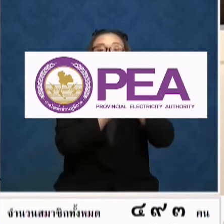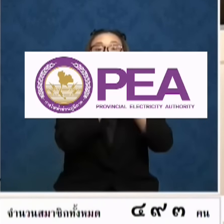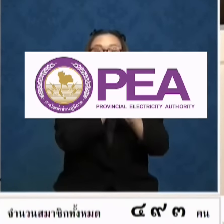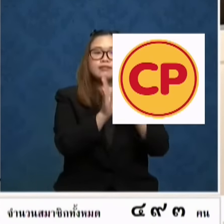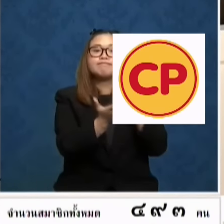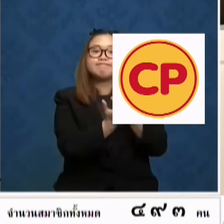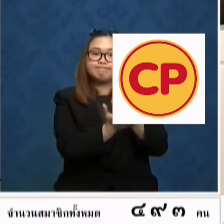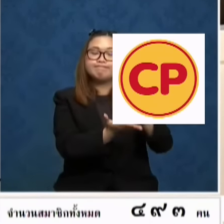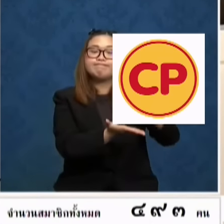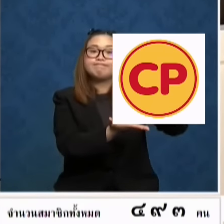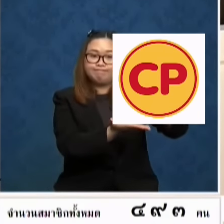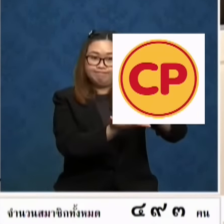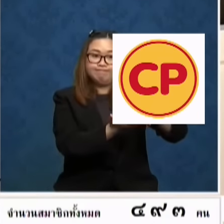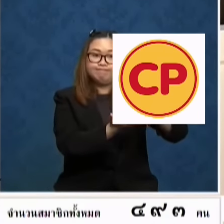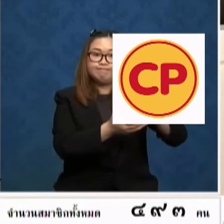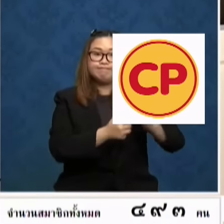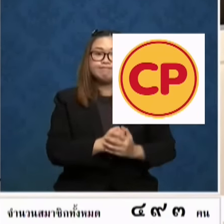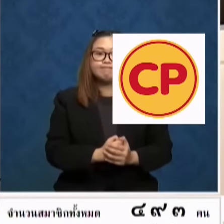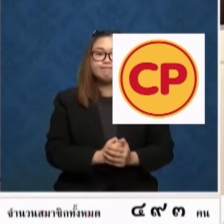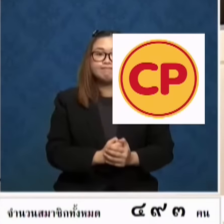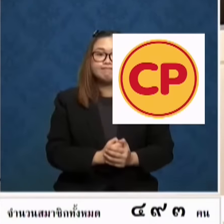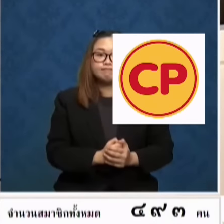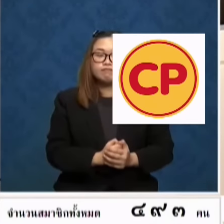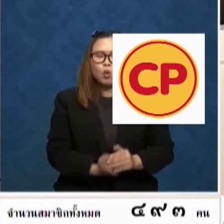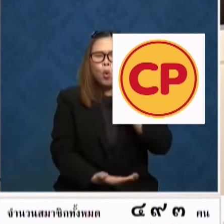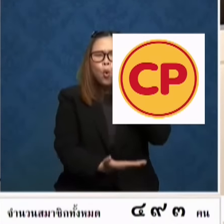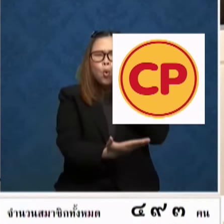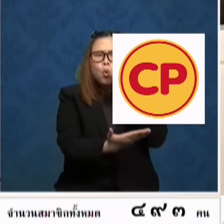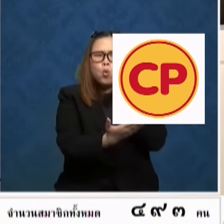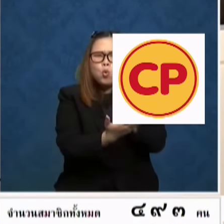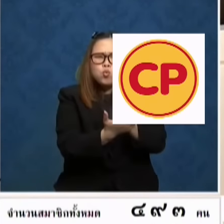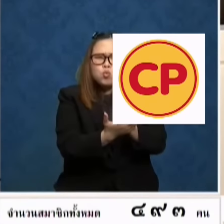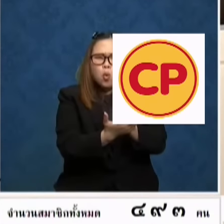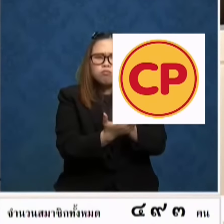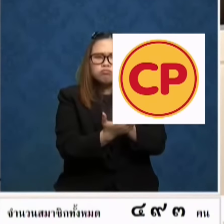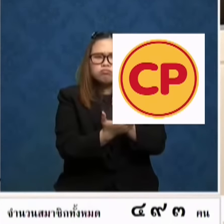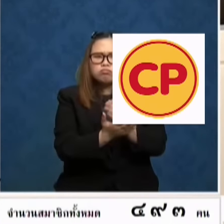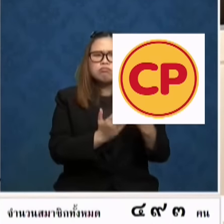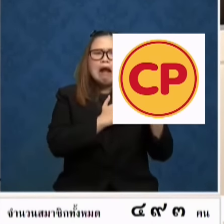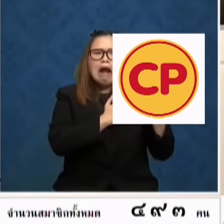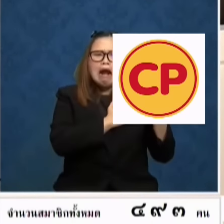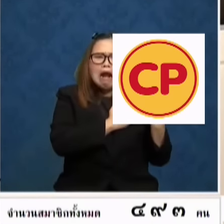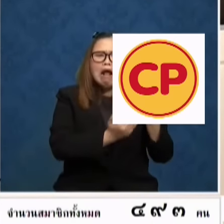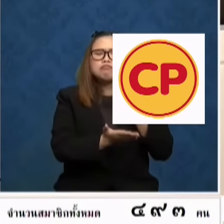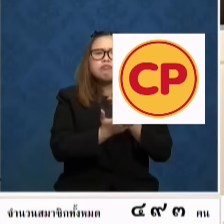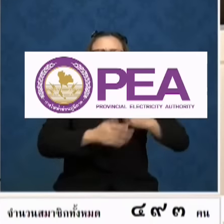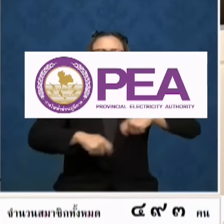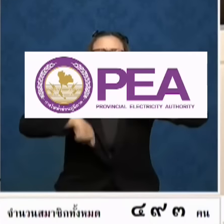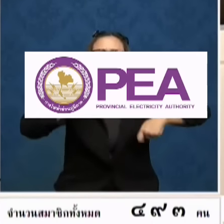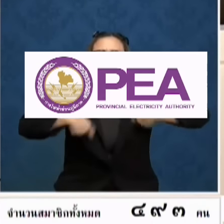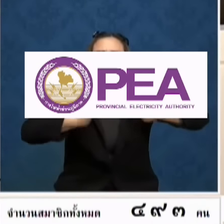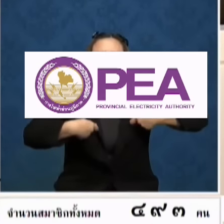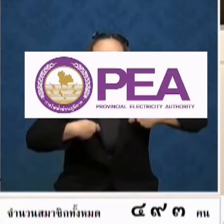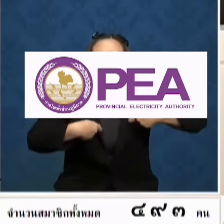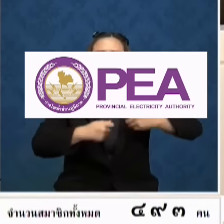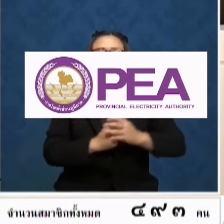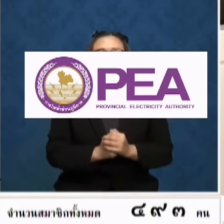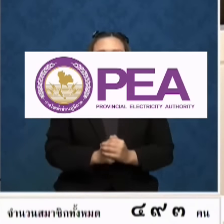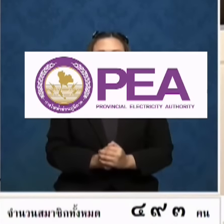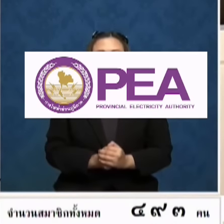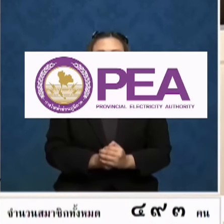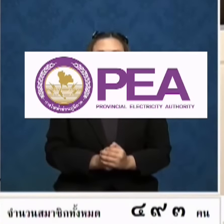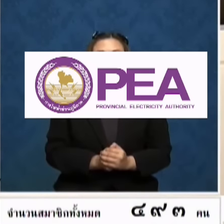คลังนอกจากจะหยุดการสร้างภาระทางการคลังที่ว่าแล้วยังจะต้อง